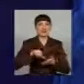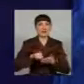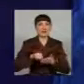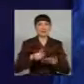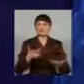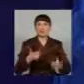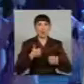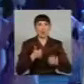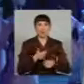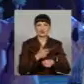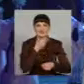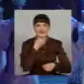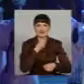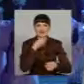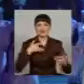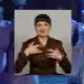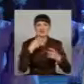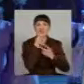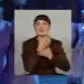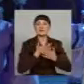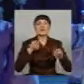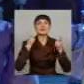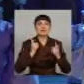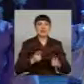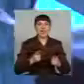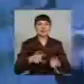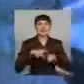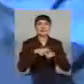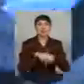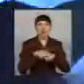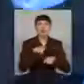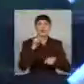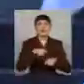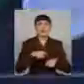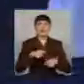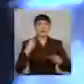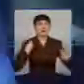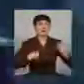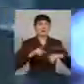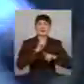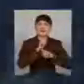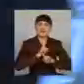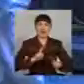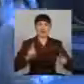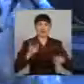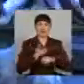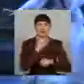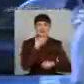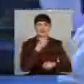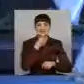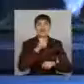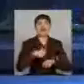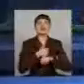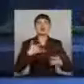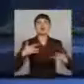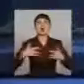поистине впечатляющим. На сцене можно было лицезреть настоящих скакунов и самые невероятные одеяния главных героев. Для исполнительницы